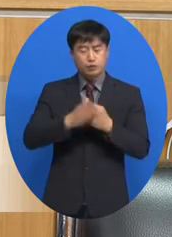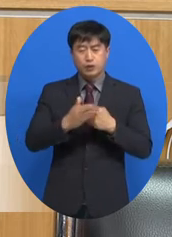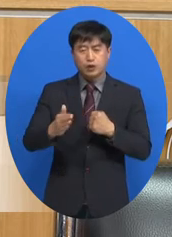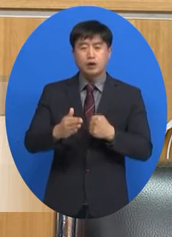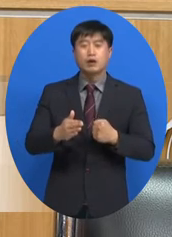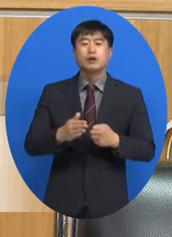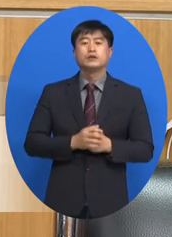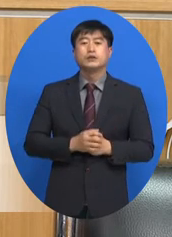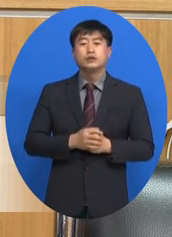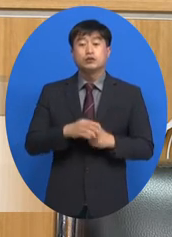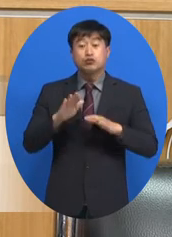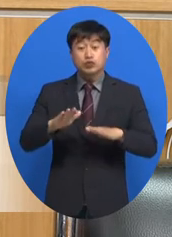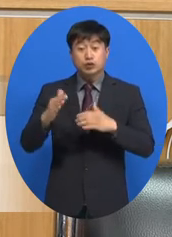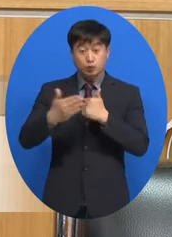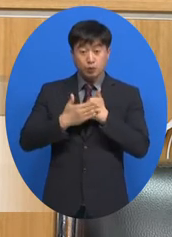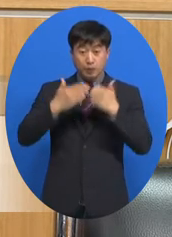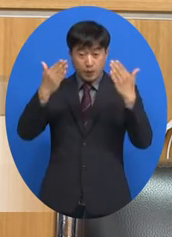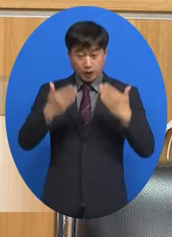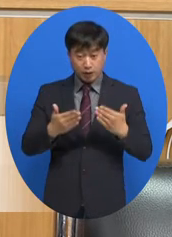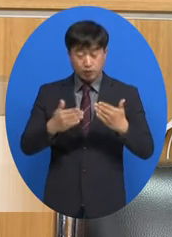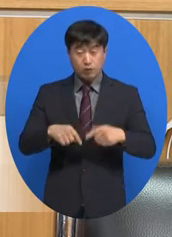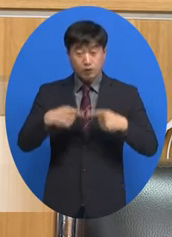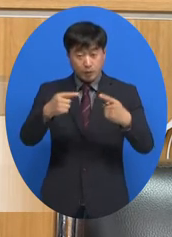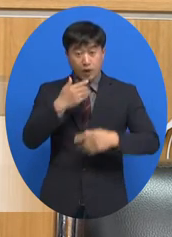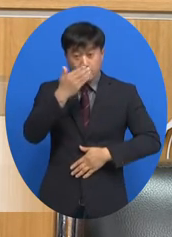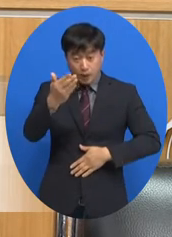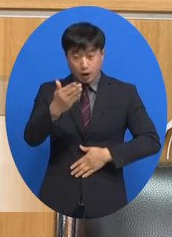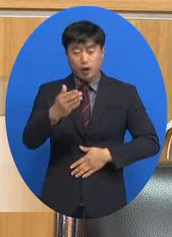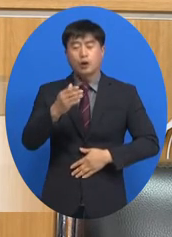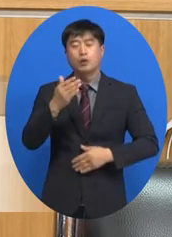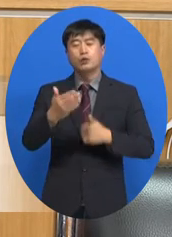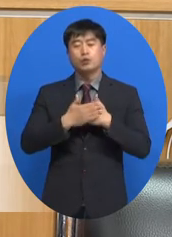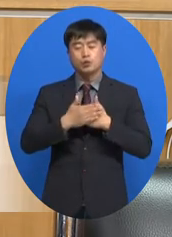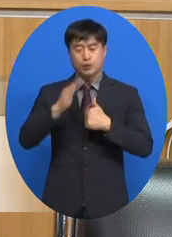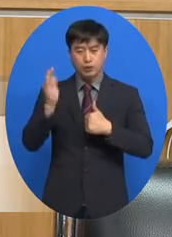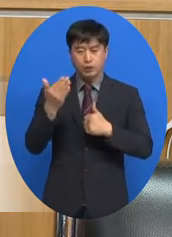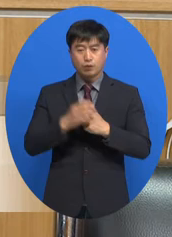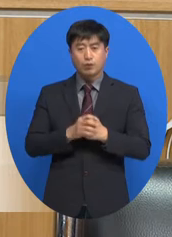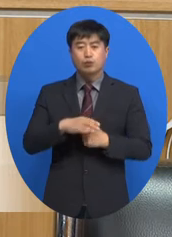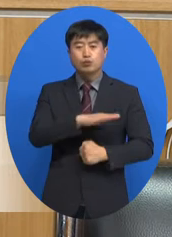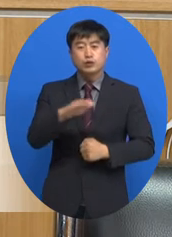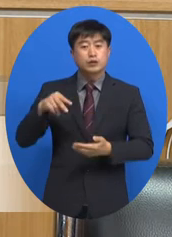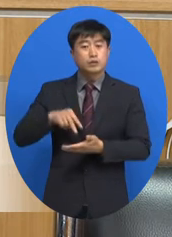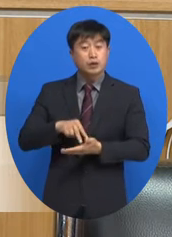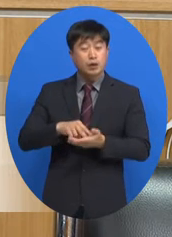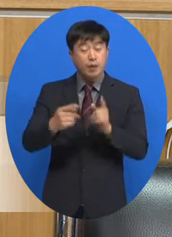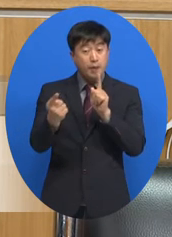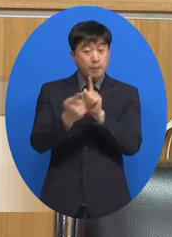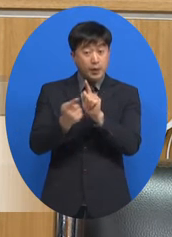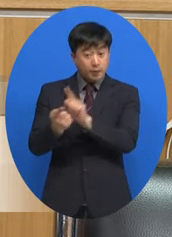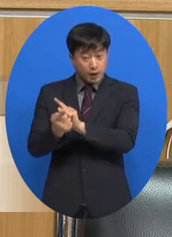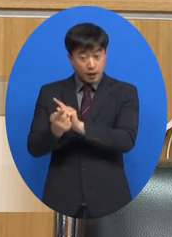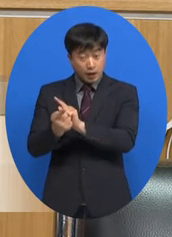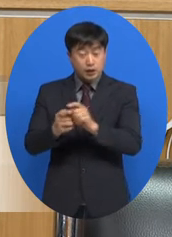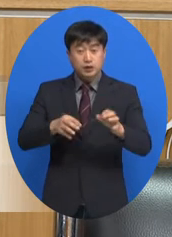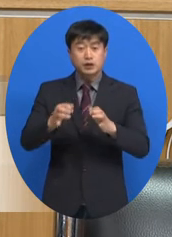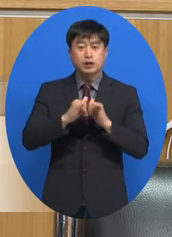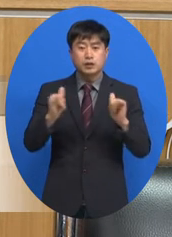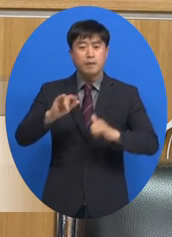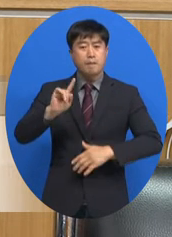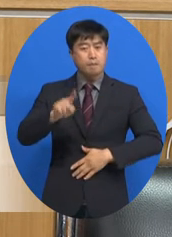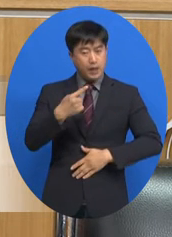저희가 지금 이렇게 지원을 받아서 나갈 수 있었다는 걸 좋은 도움이 됐었고 그래서 저희가 만나볼 수 있는 바이어가 한